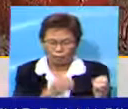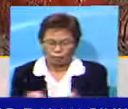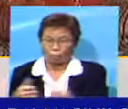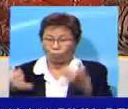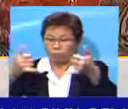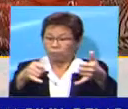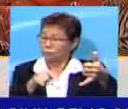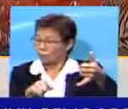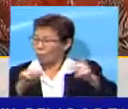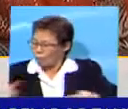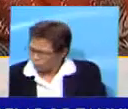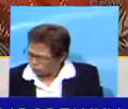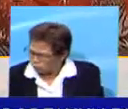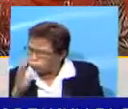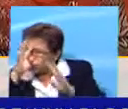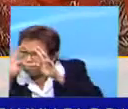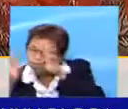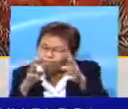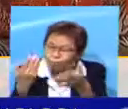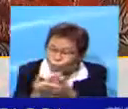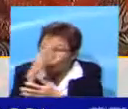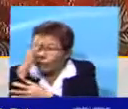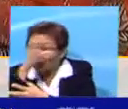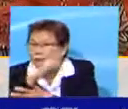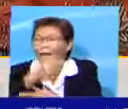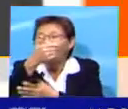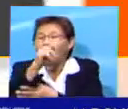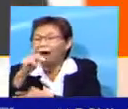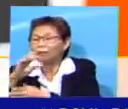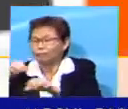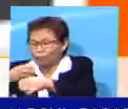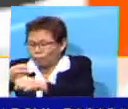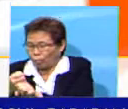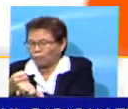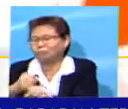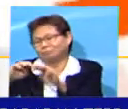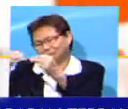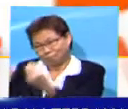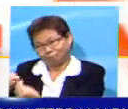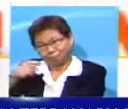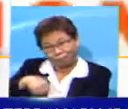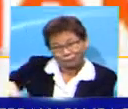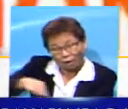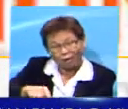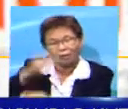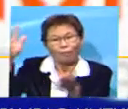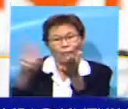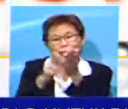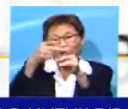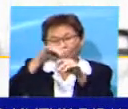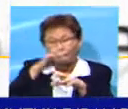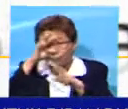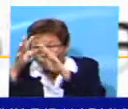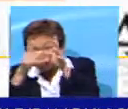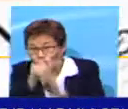itu dilihat mampu menggalakkan kreativiti, inovasi dan hak cipta dalam kalangan masyarakat. Selain memberi pengiktirafan kepada pereka